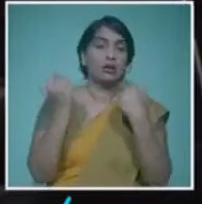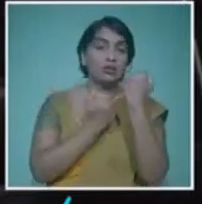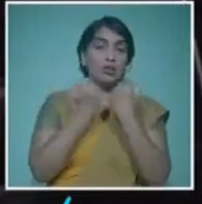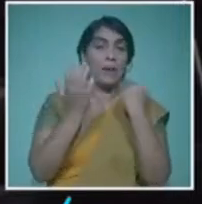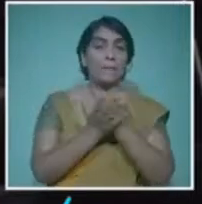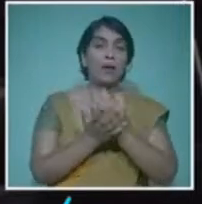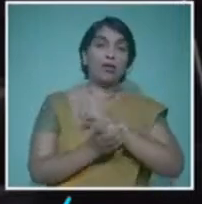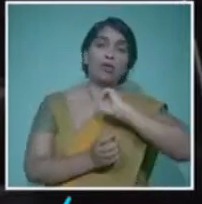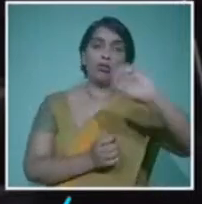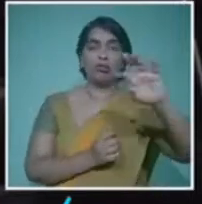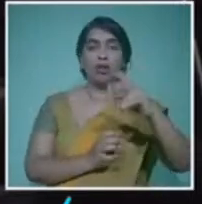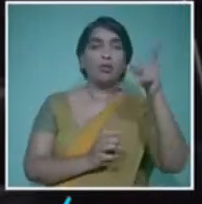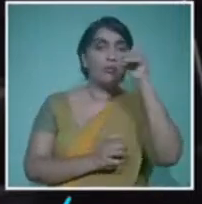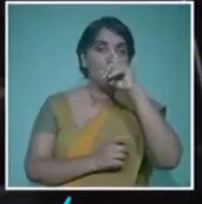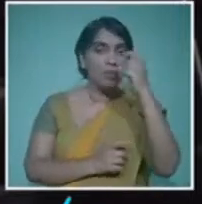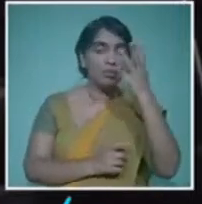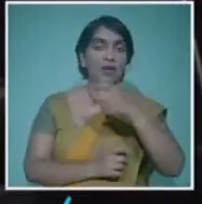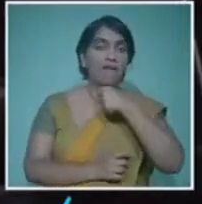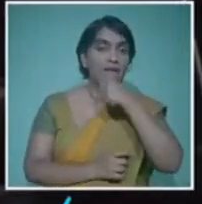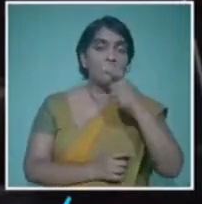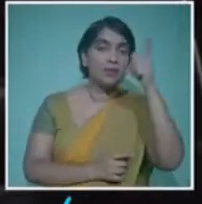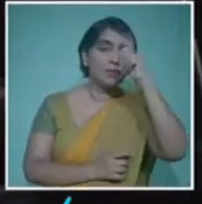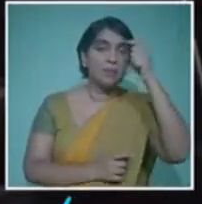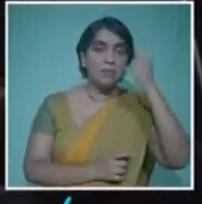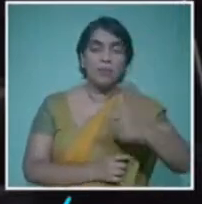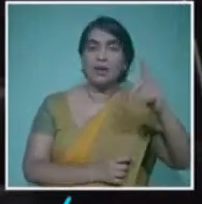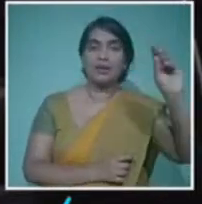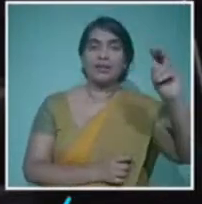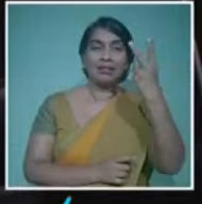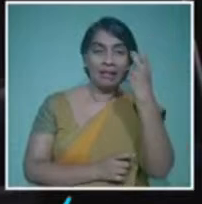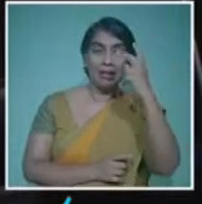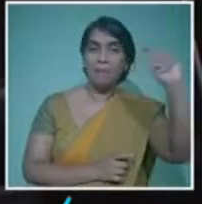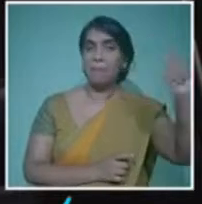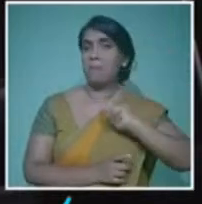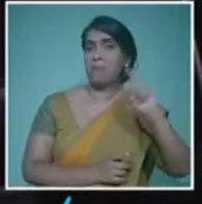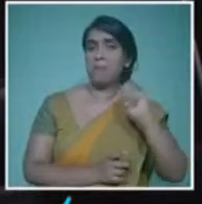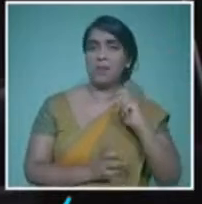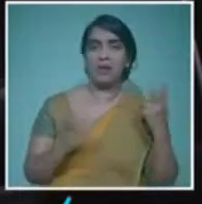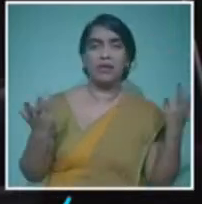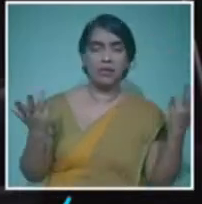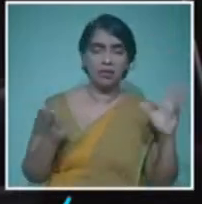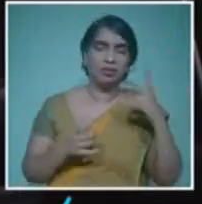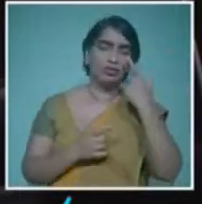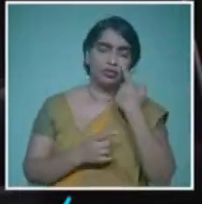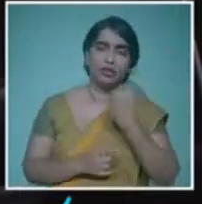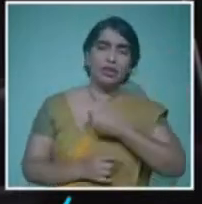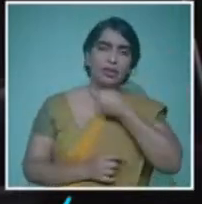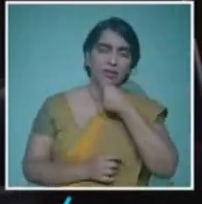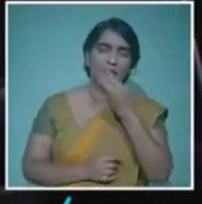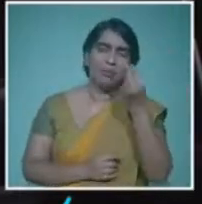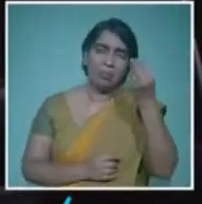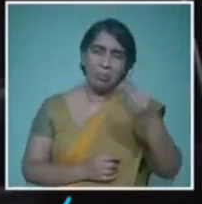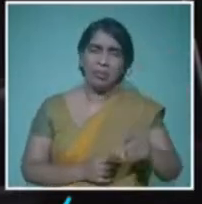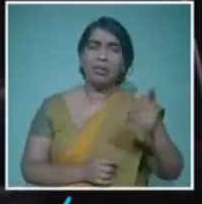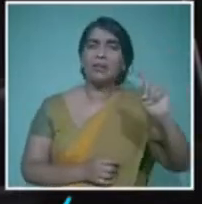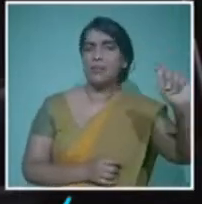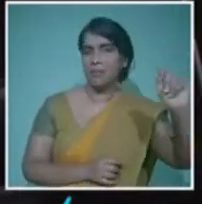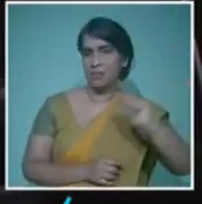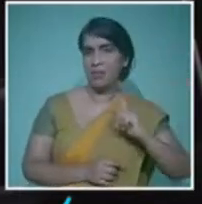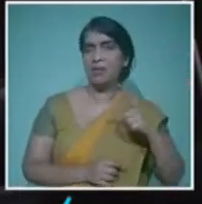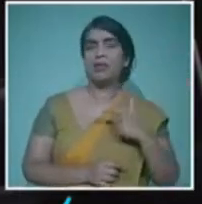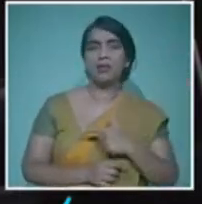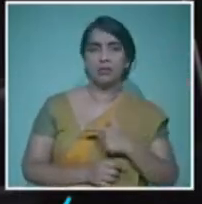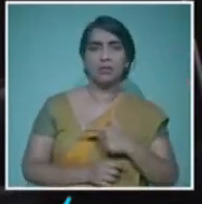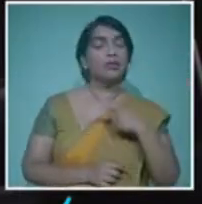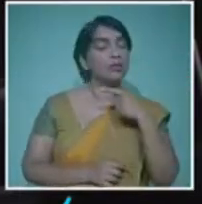කියලා මාස 3කින් වැඩිහිටි දීමනාව දීලා නැහැ. ඒ නිසා ගරු කතානායකතුමනි අසරණ වැඩිහිටියෝ පුංචි සොච්චන් දීමනාවක් හම්බෙන්නේ